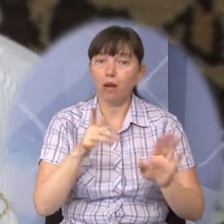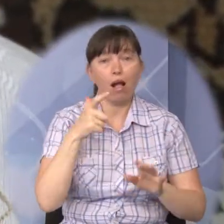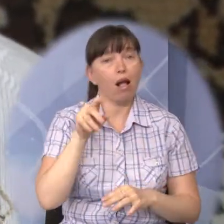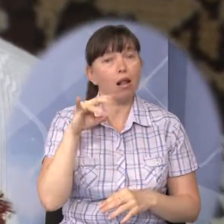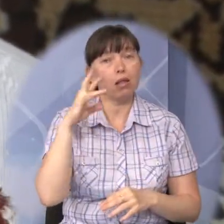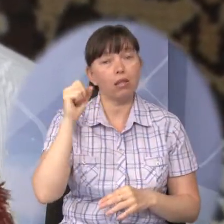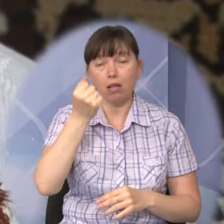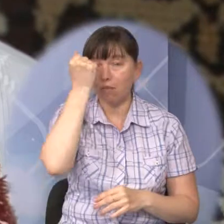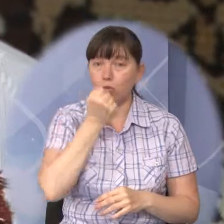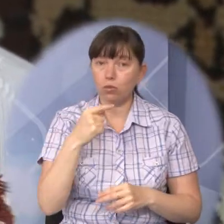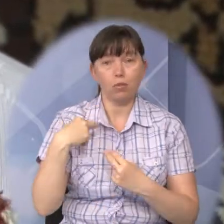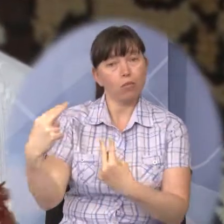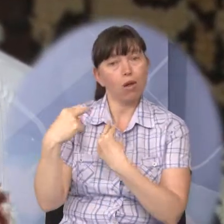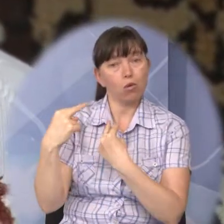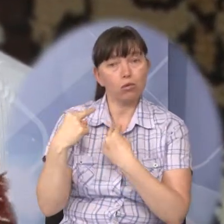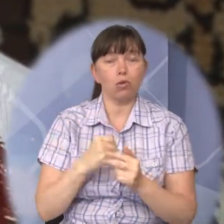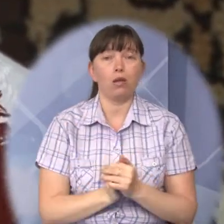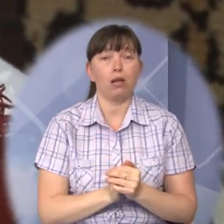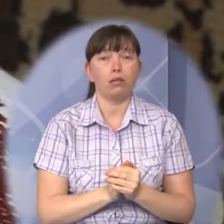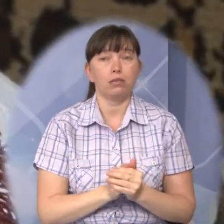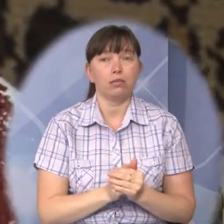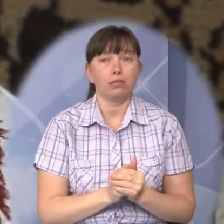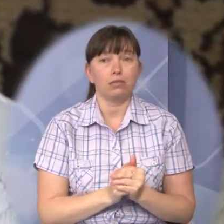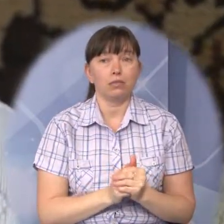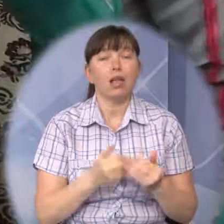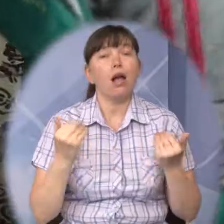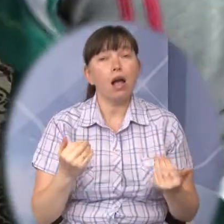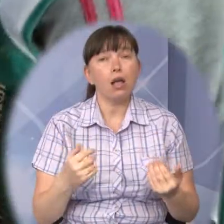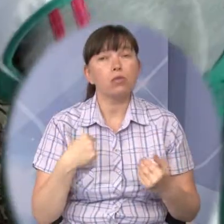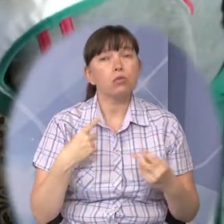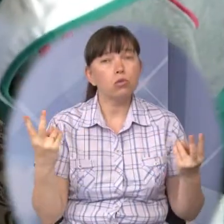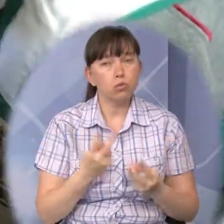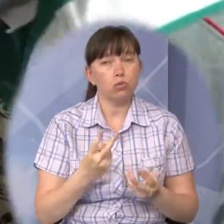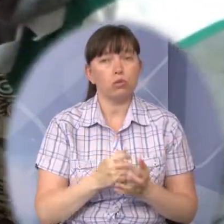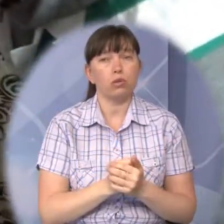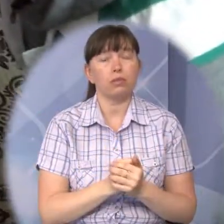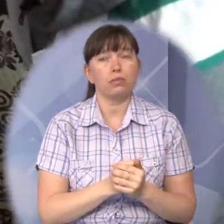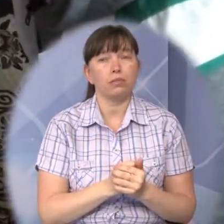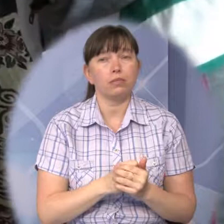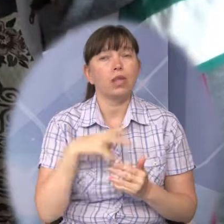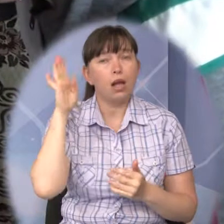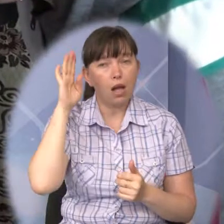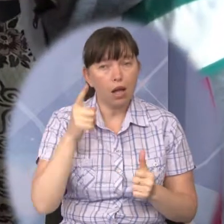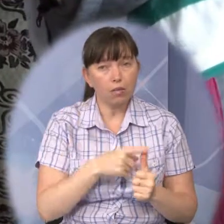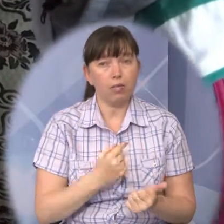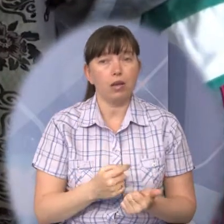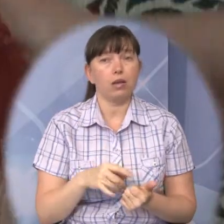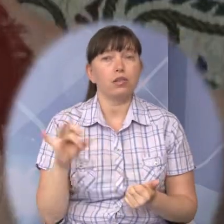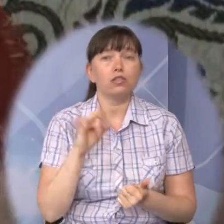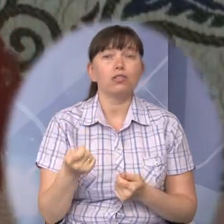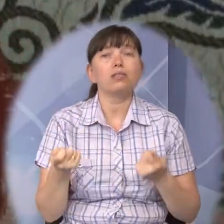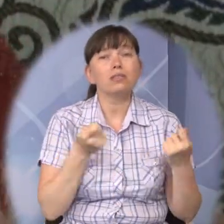Galina, aici la... și mă patronează. Punim ce avem azi de făcut? Azi avem de făcut să ne aduce apă. Apă, în primul